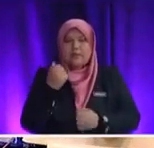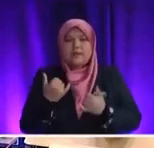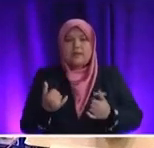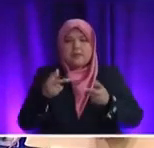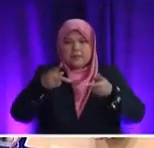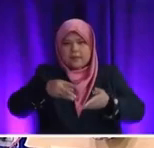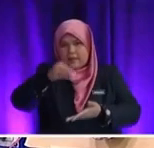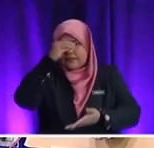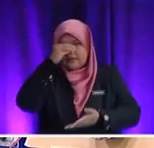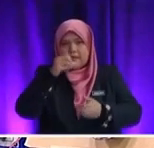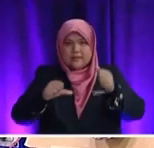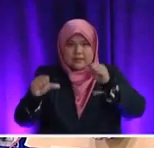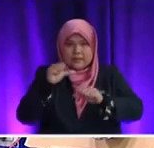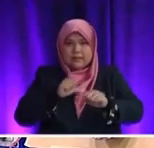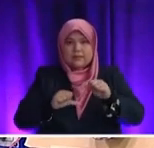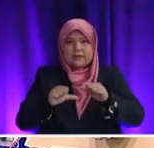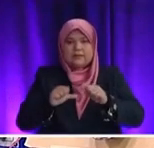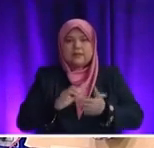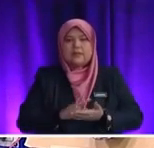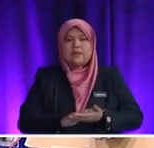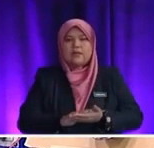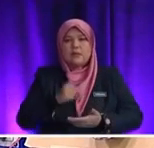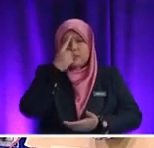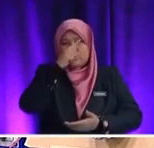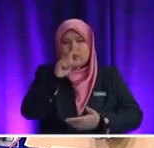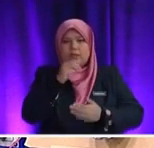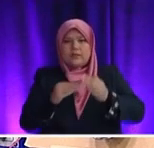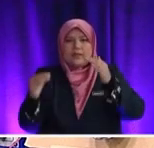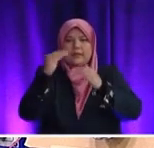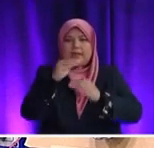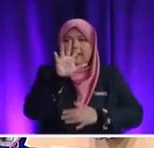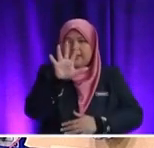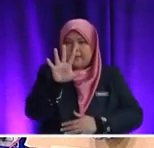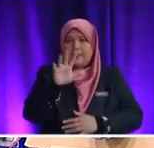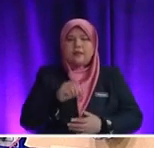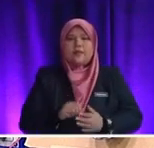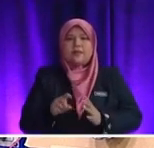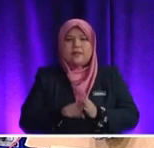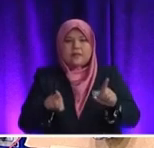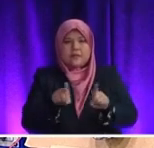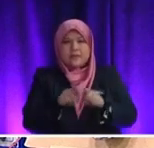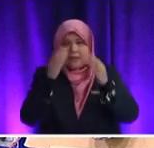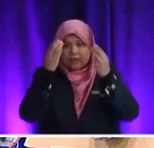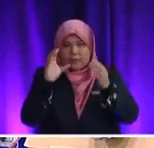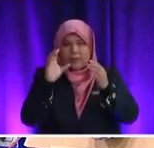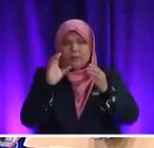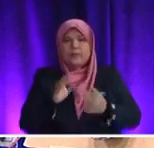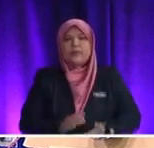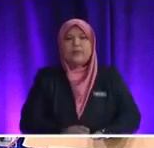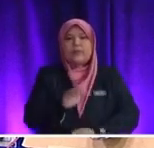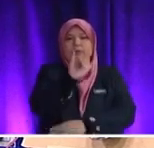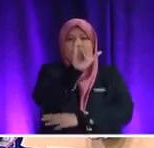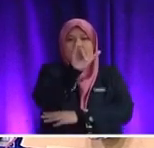adalah sains di mana la untuk tingkatan 5 bersama dengan CEO kita pada ini yaitu